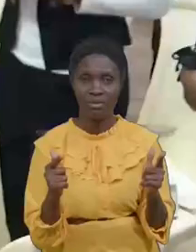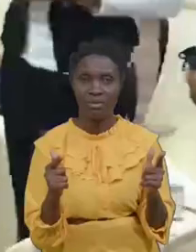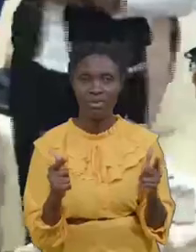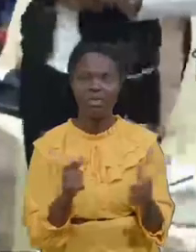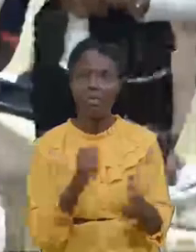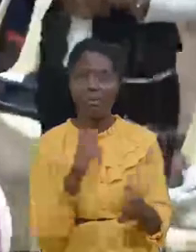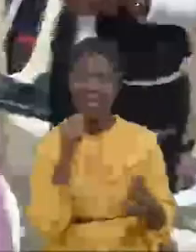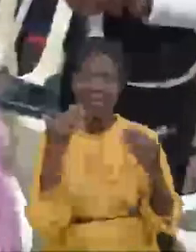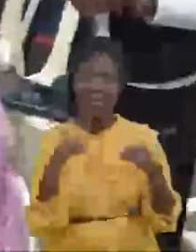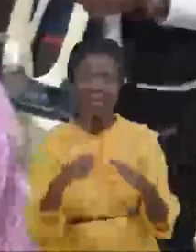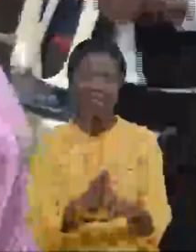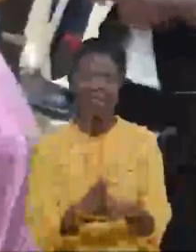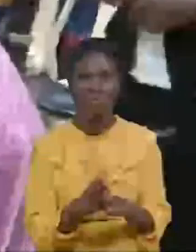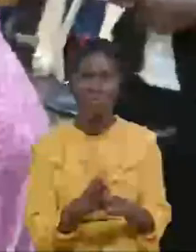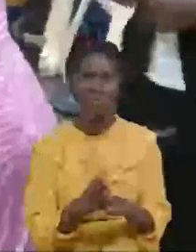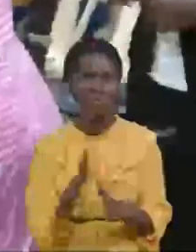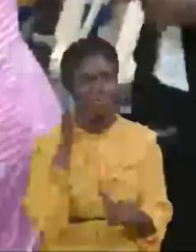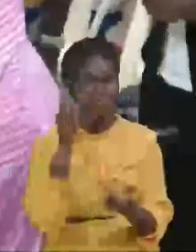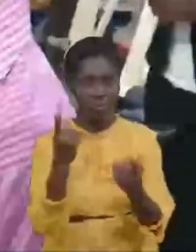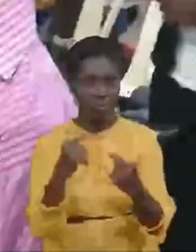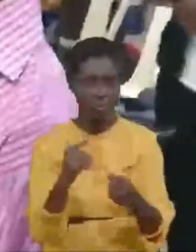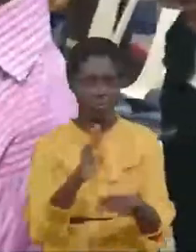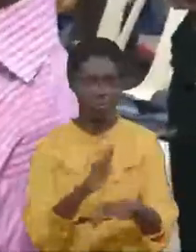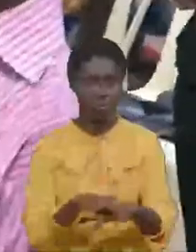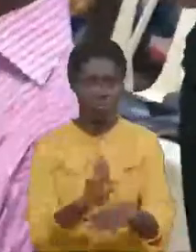précédent vous arrivera.